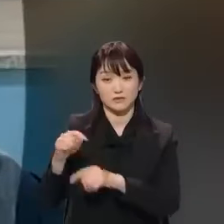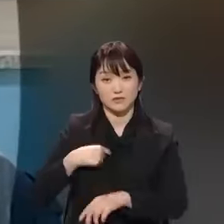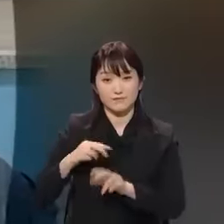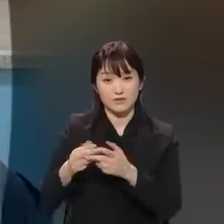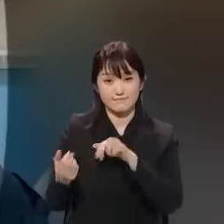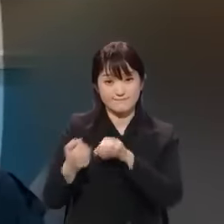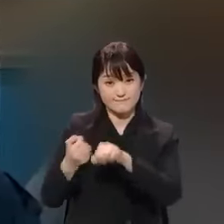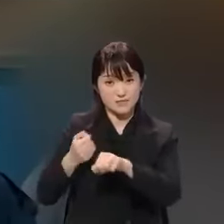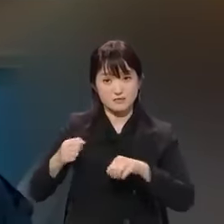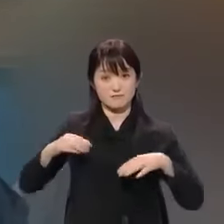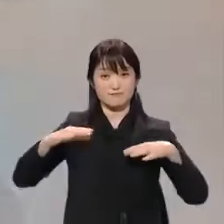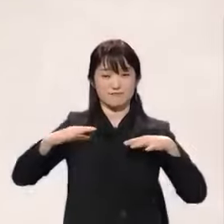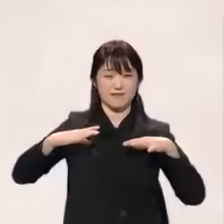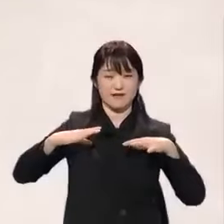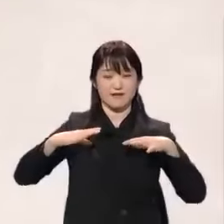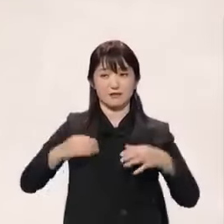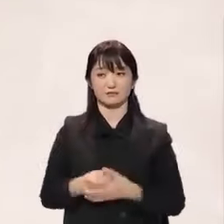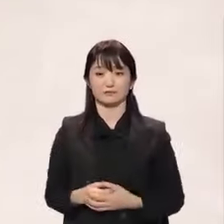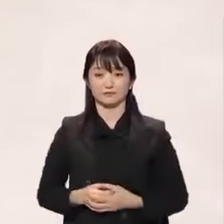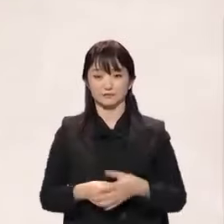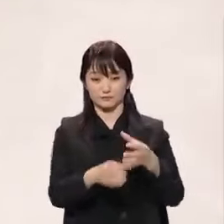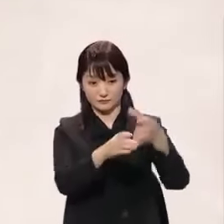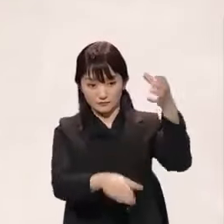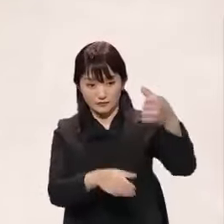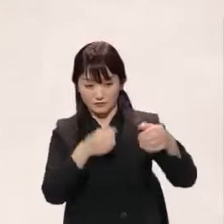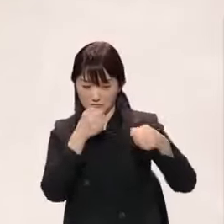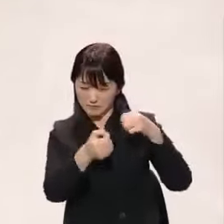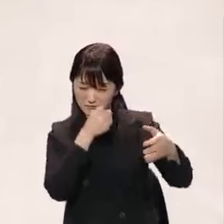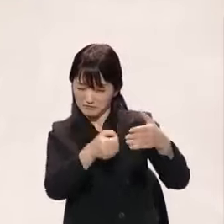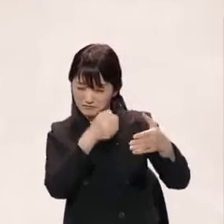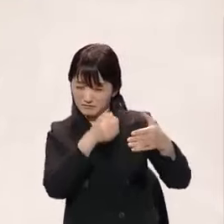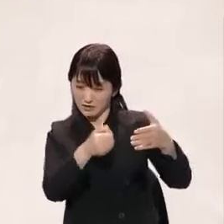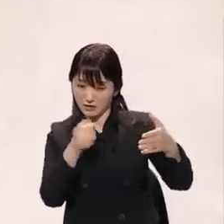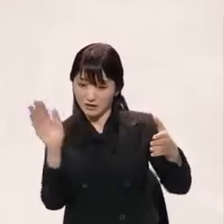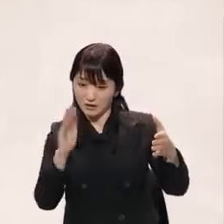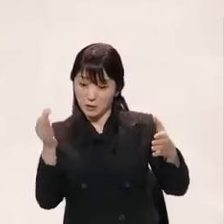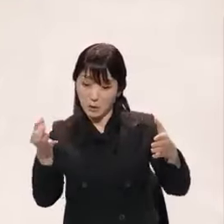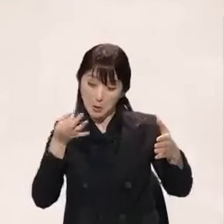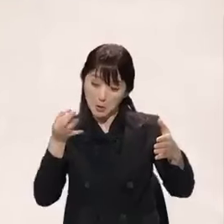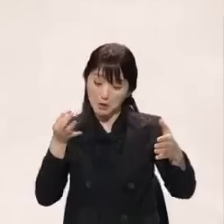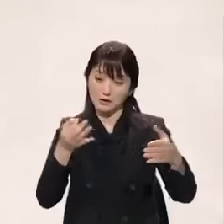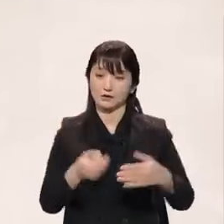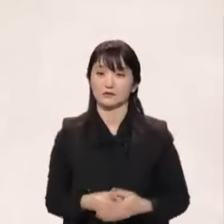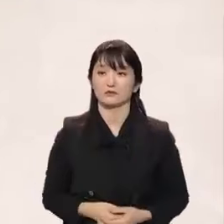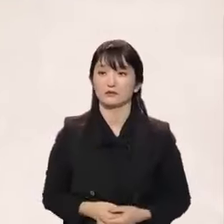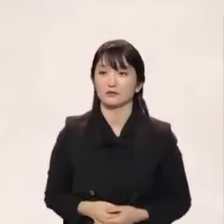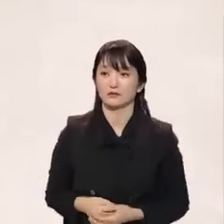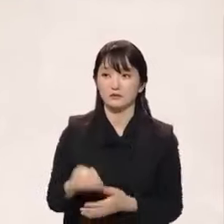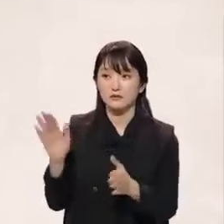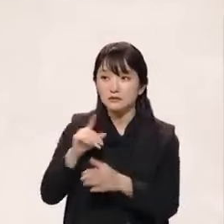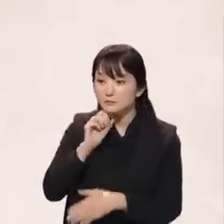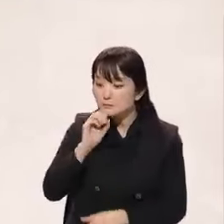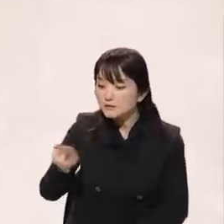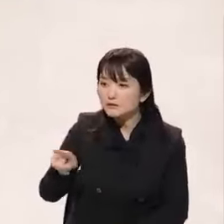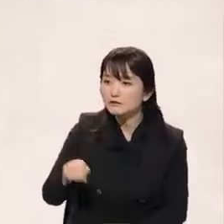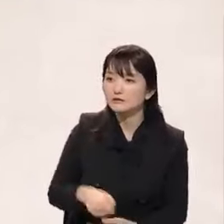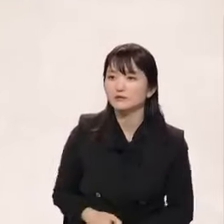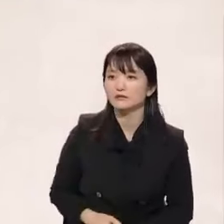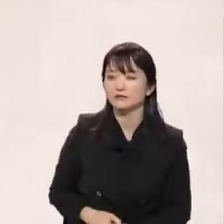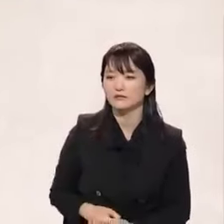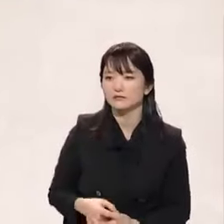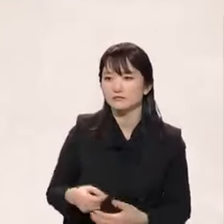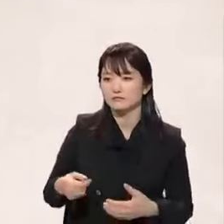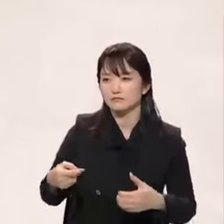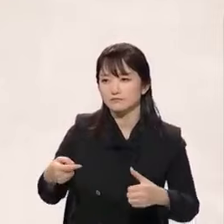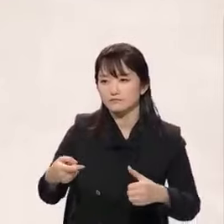격투기 했다고 자랑을 하면서 저 샌드백을 치는 모습을 아이들에게 직접 보여줬다고 했습니다. 그리고 아이들에게 이른바 암발을 걸고